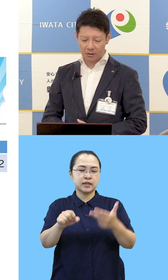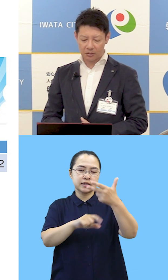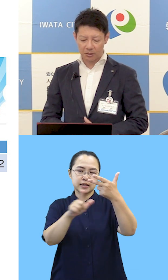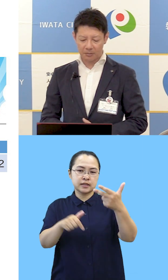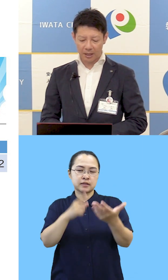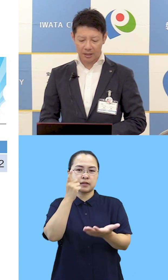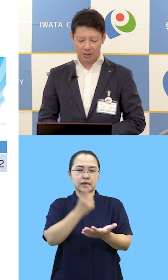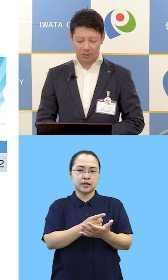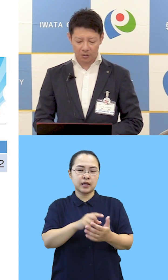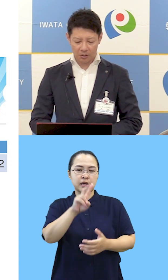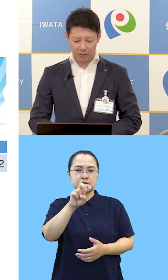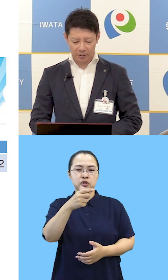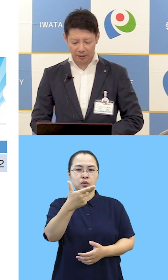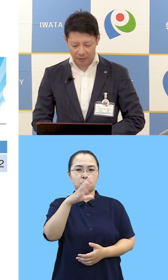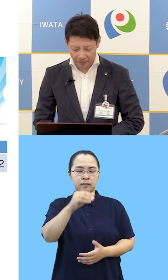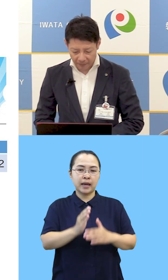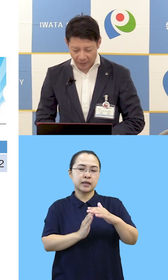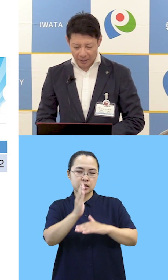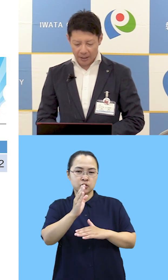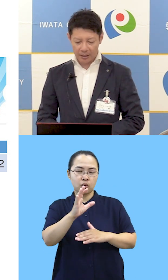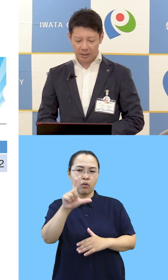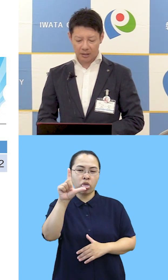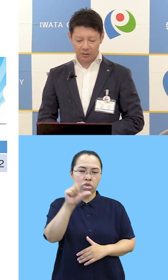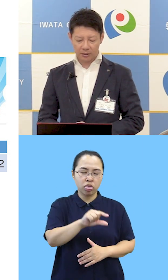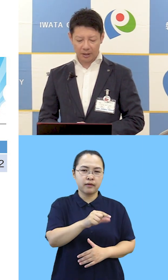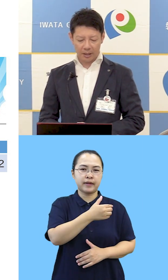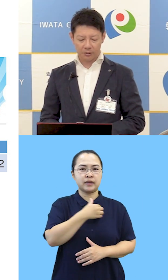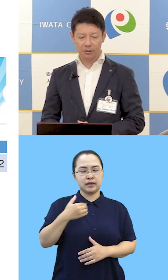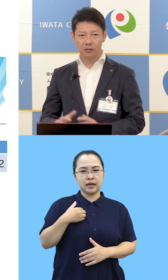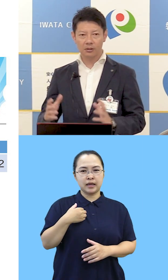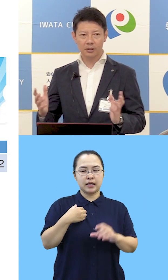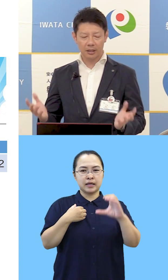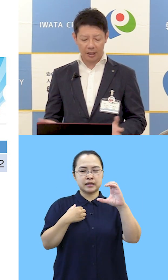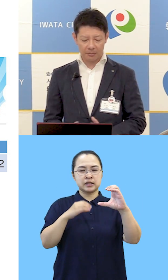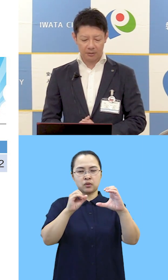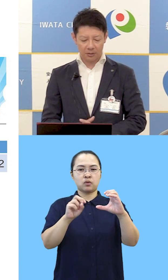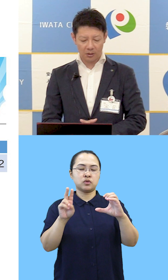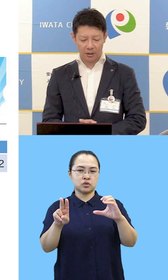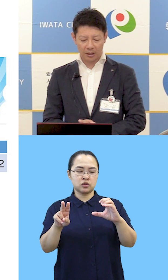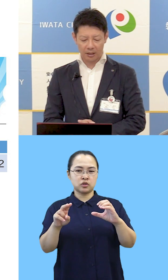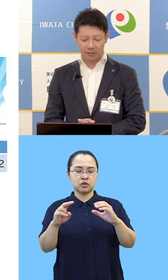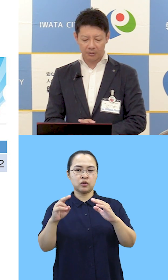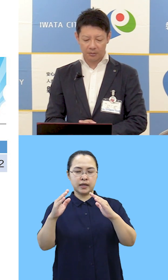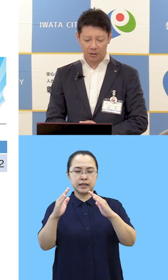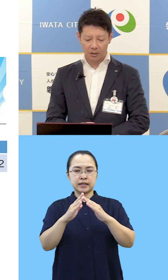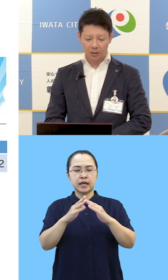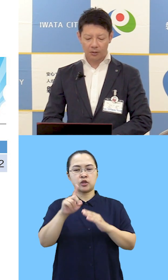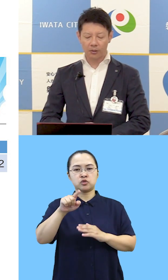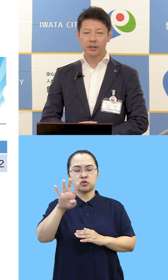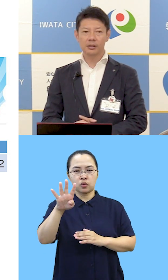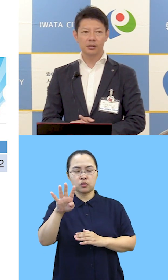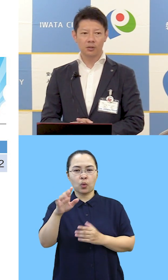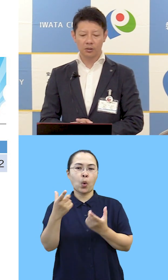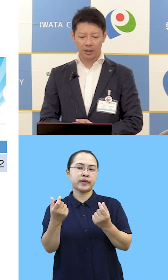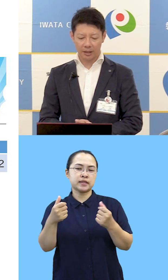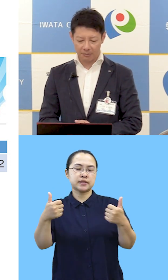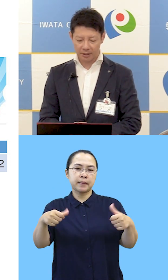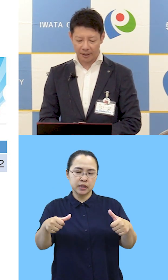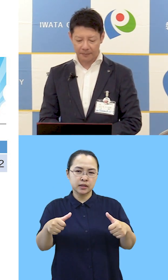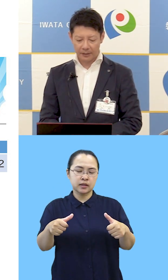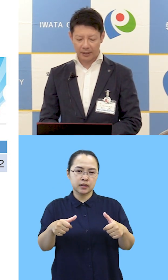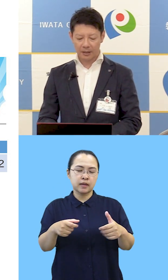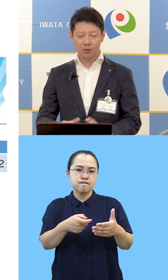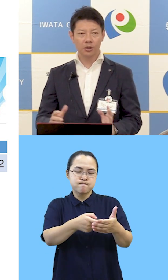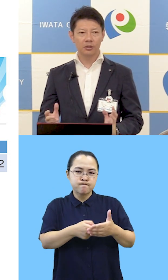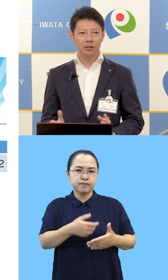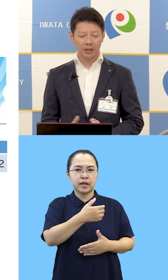けで26万円以上の削減、CO2 が約14世帯分の1ヶ月分を抑制することができました